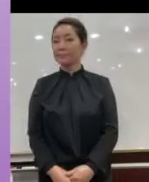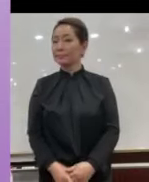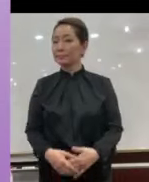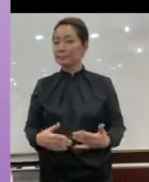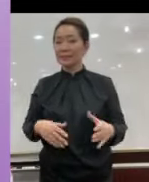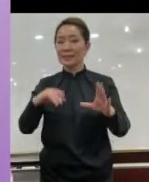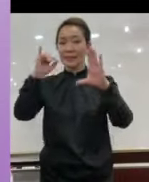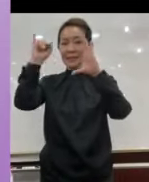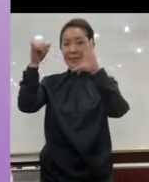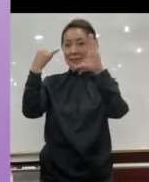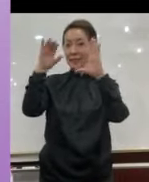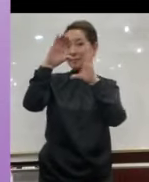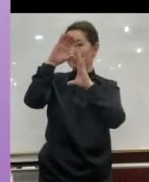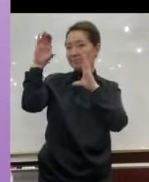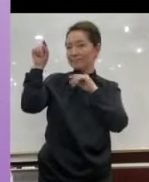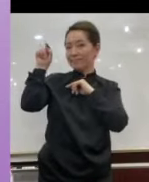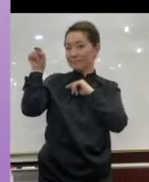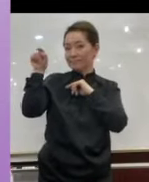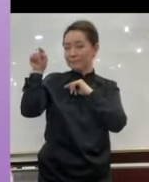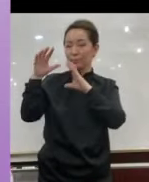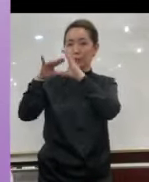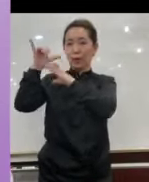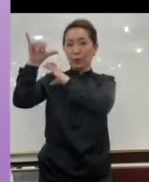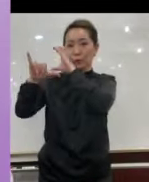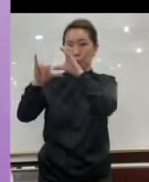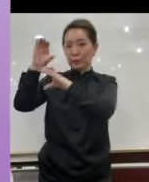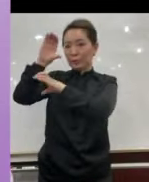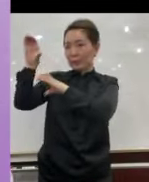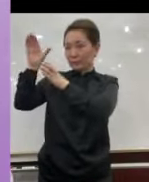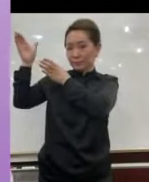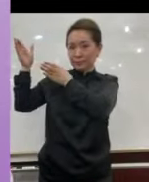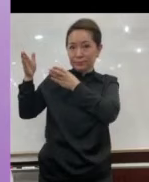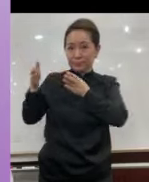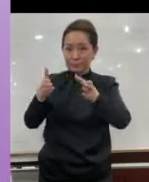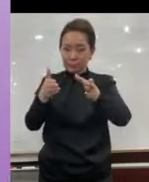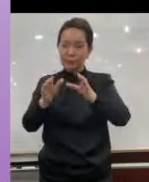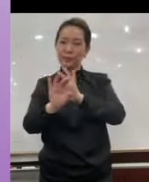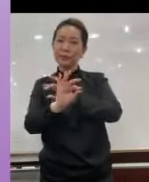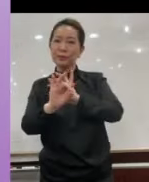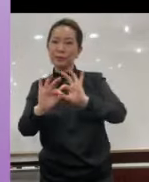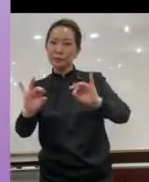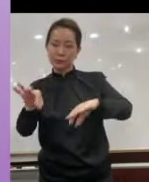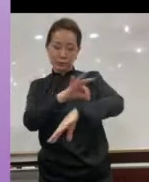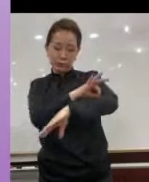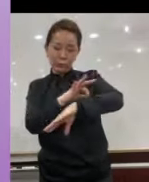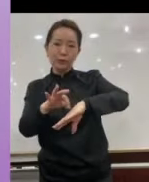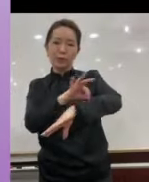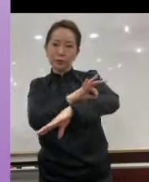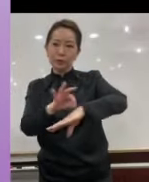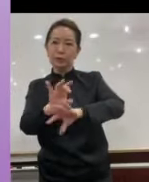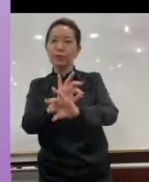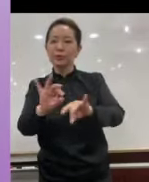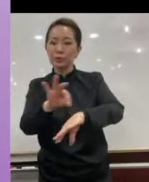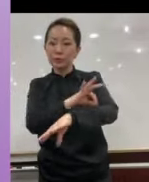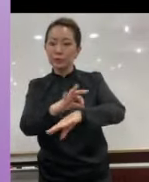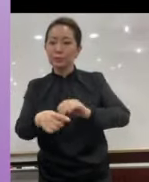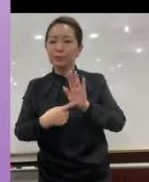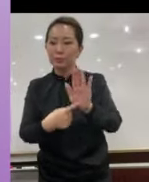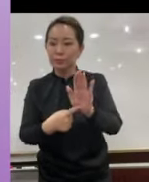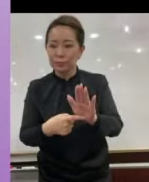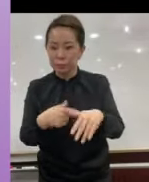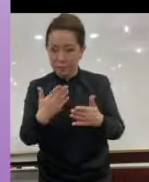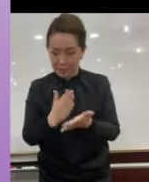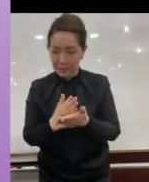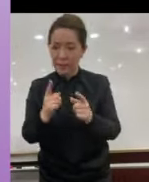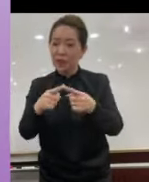За, JICA-гийн JICA-гийн олон улсын байгууллагын одоо янз бүрийн төслүүд байдаг. Төрөл бүрийн, жишээлбэл одоо